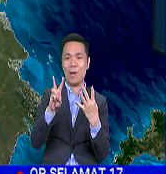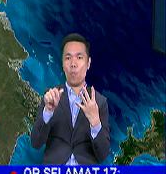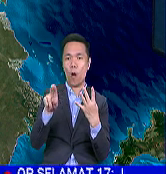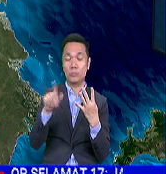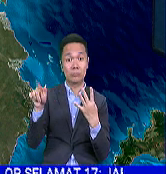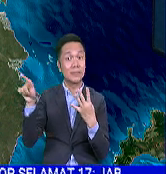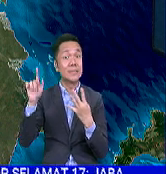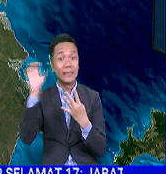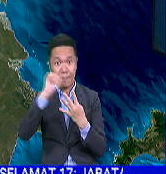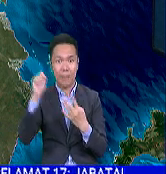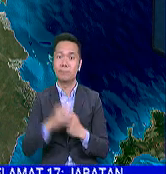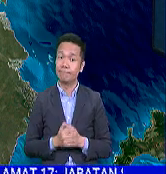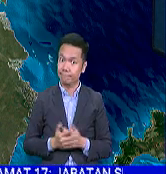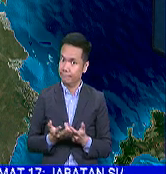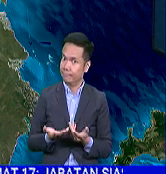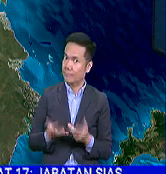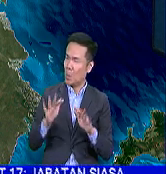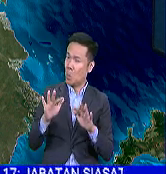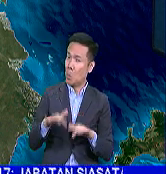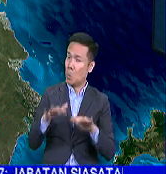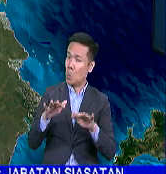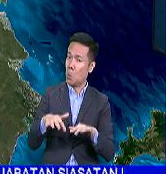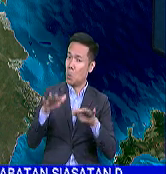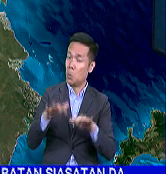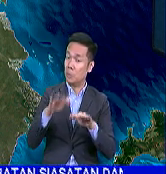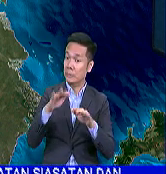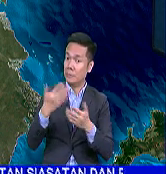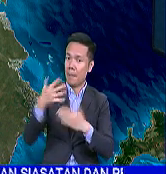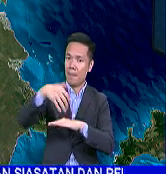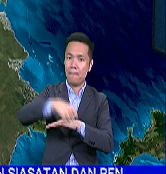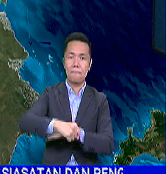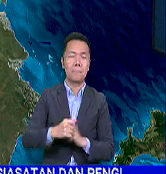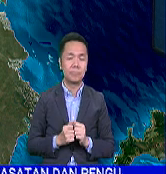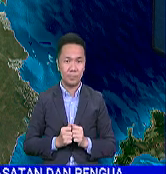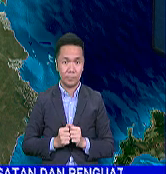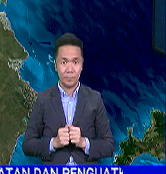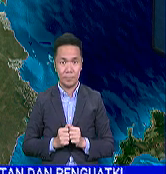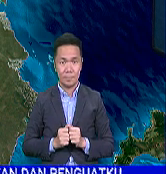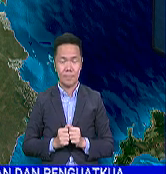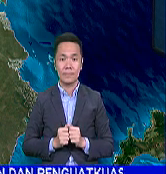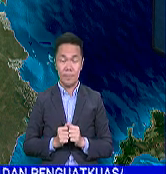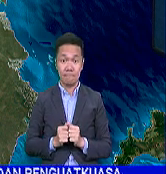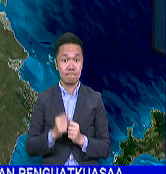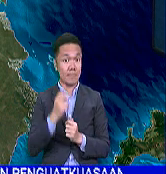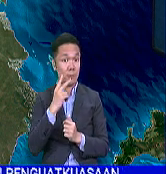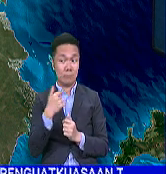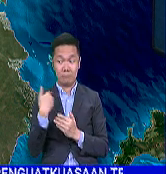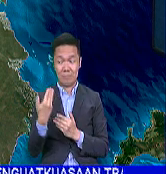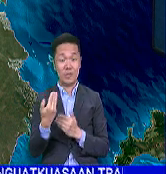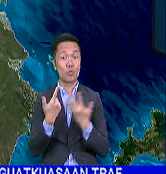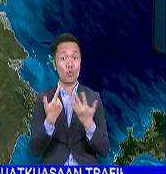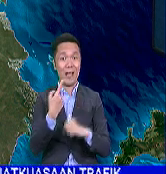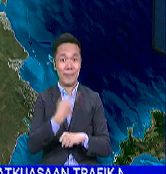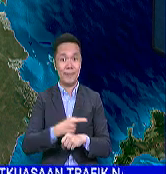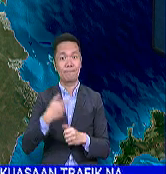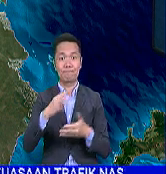Sabah yang masih lagi boleh berterusan sehingga ke malam nanti. Untuk tinjauan cuaca 7 hari akan